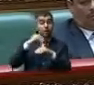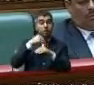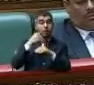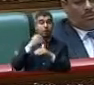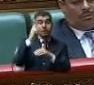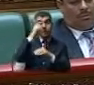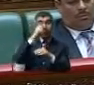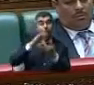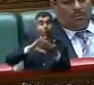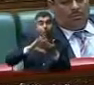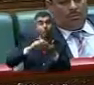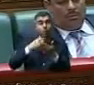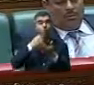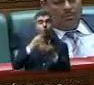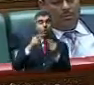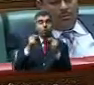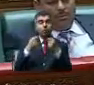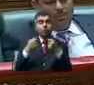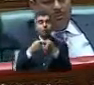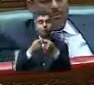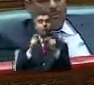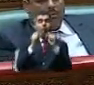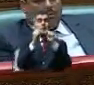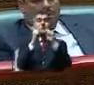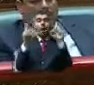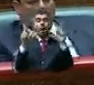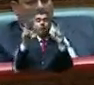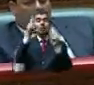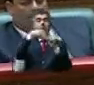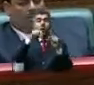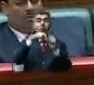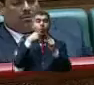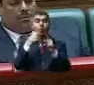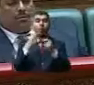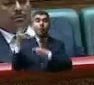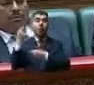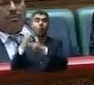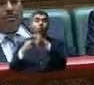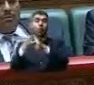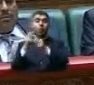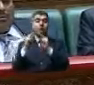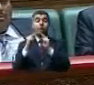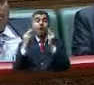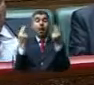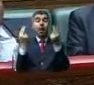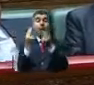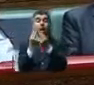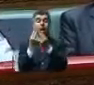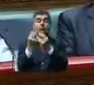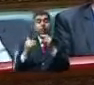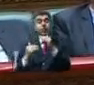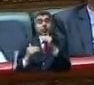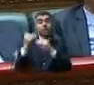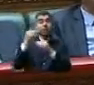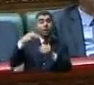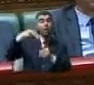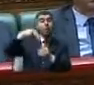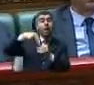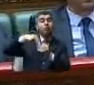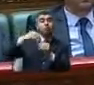وتعقدها ضعف الرؤية بخصوص آفاق الظرفية الاقتصادية الدولية في ظل تواصل ارتفاع أسعار